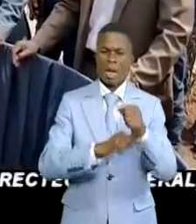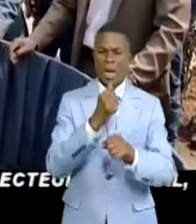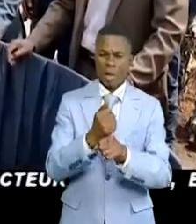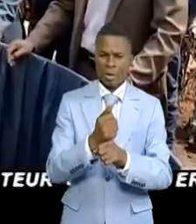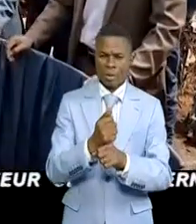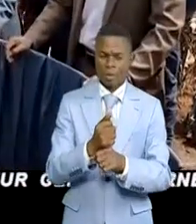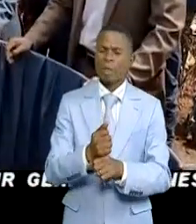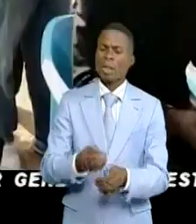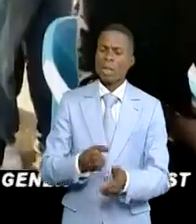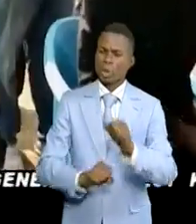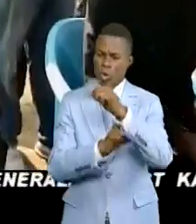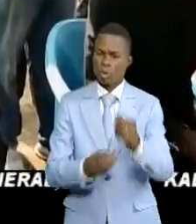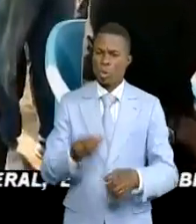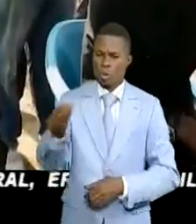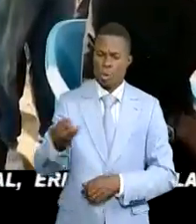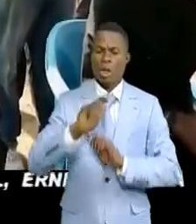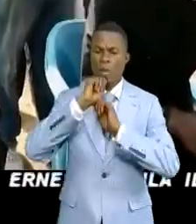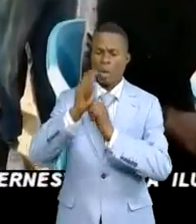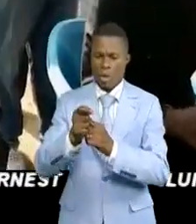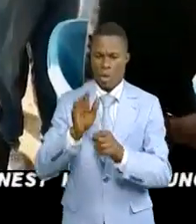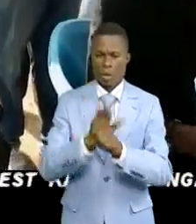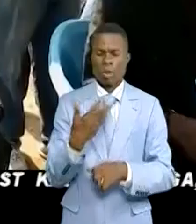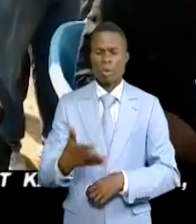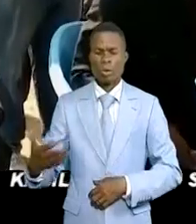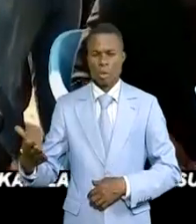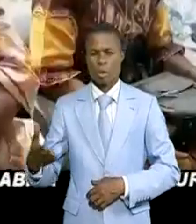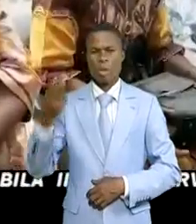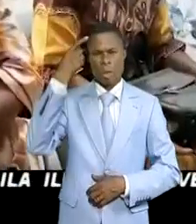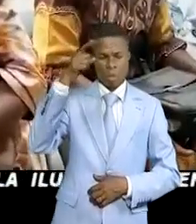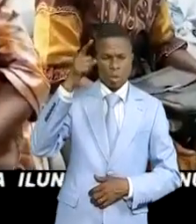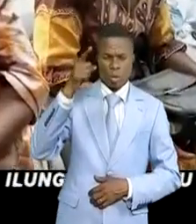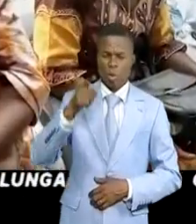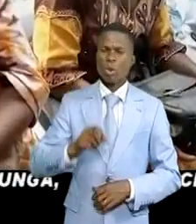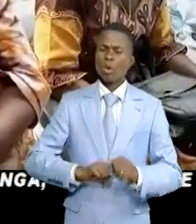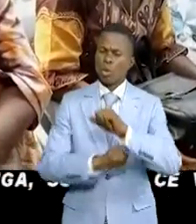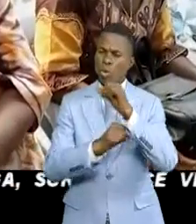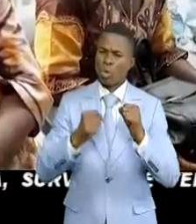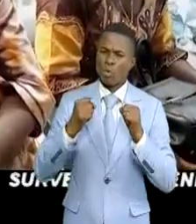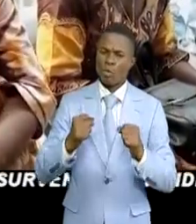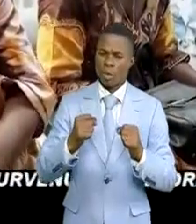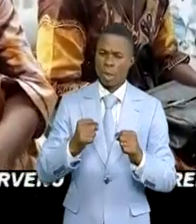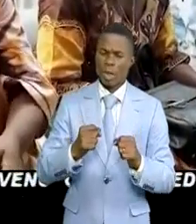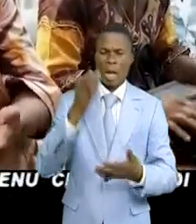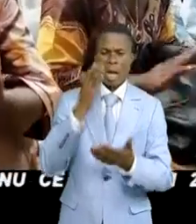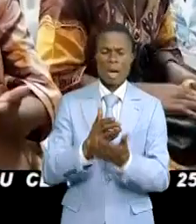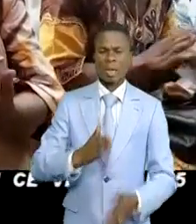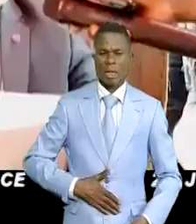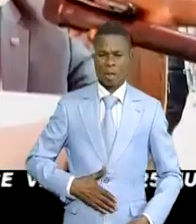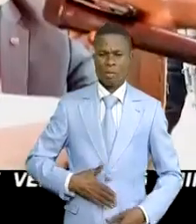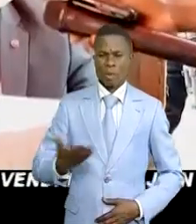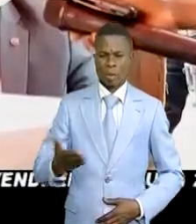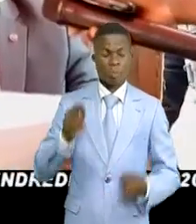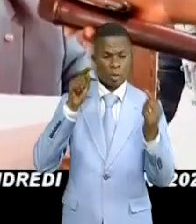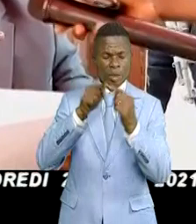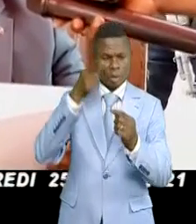des subventions, des dons et autres intrants afin de lutter efficacement contre la malnutrition. Dans le